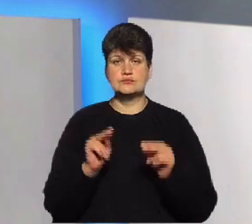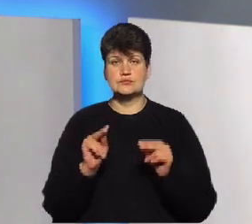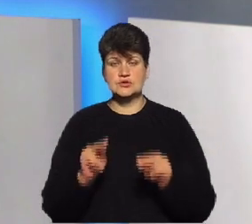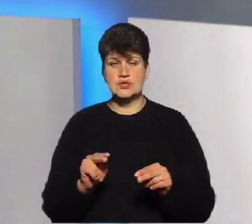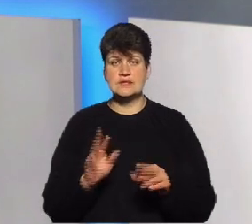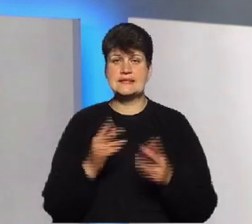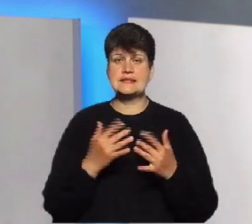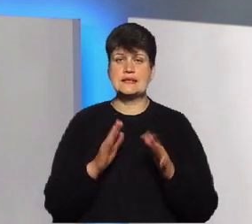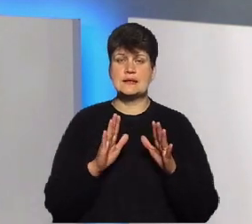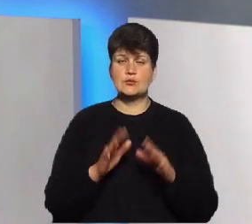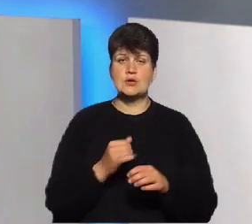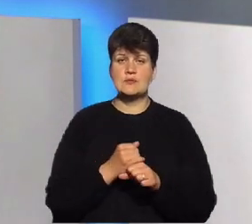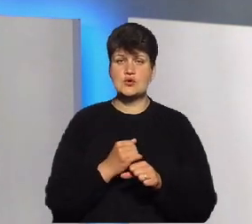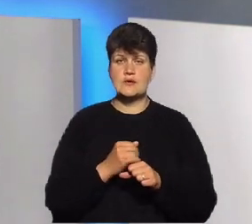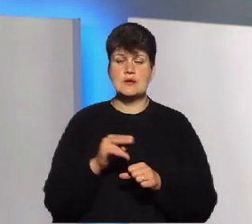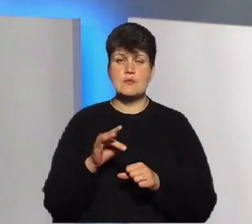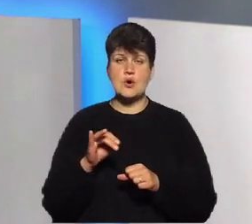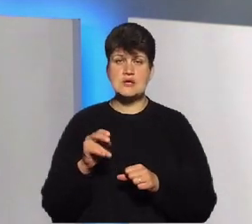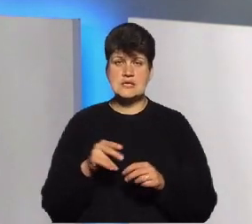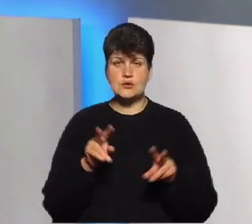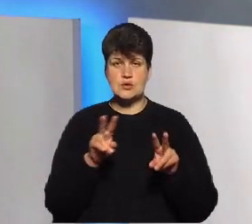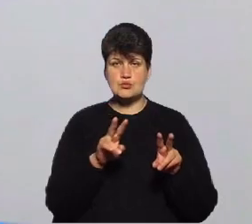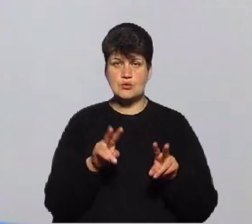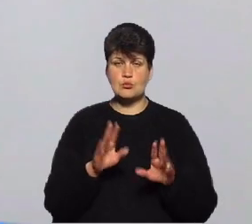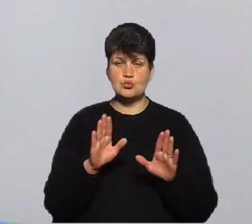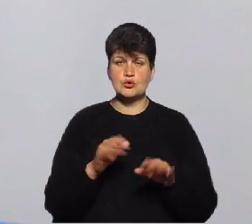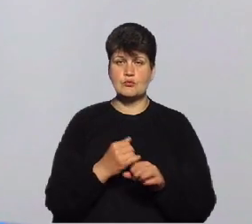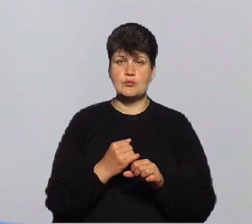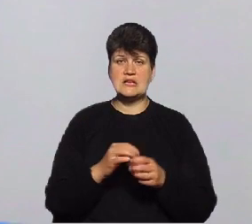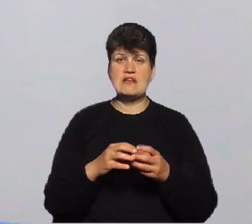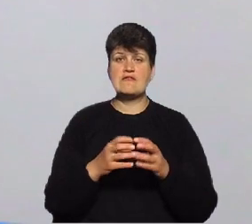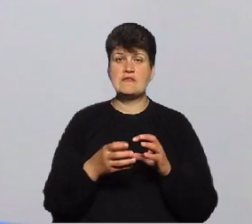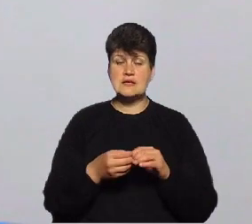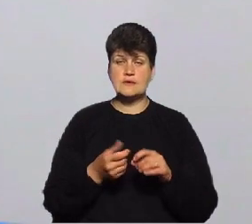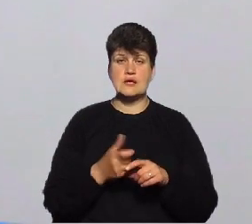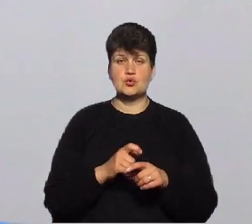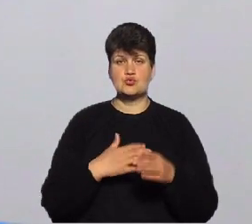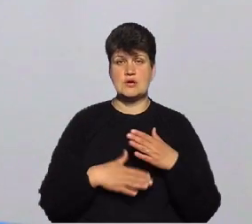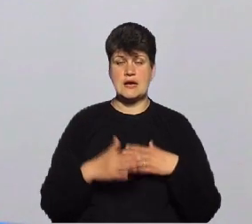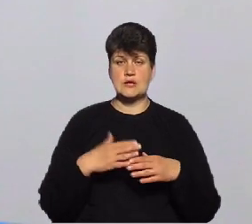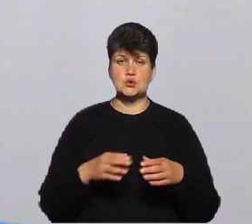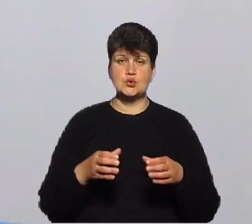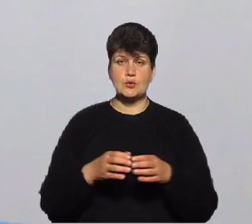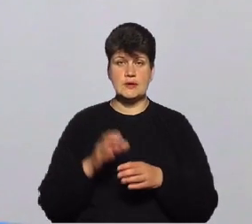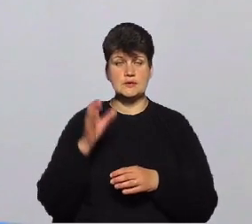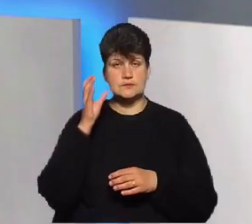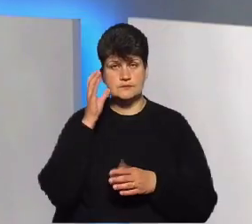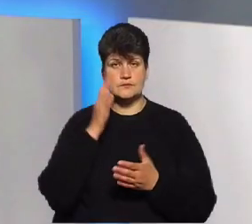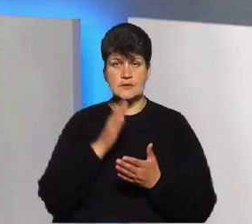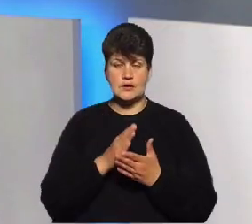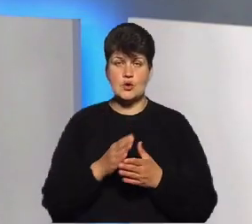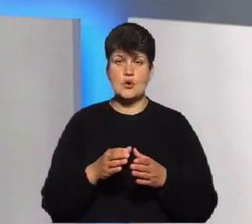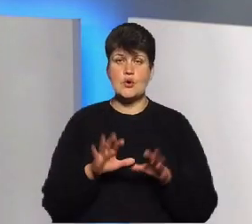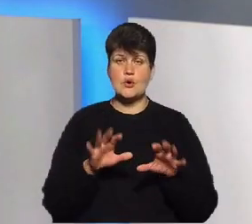цей весь процес, і тоді вже спостерігаючи, будемо робити якісь висновки. Я дуже радий, що громади дослухаються, до голів громад дослухаються, тому